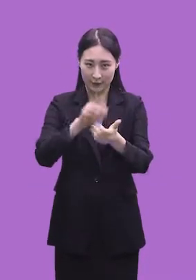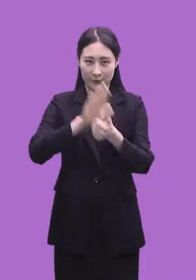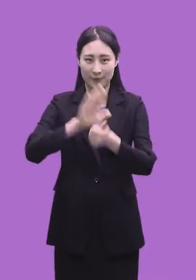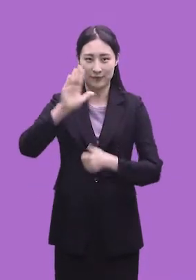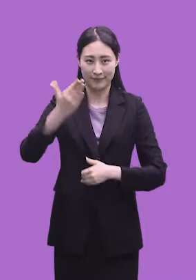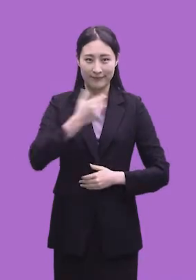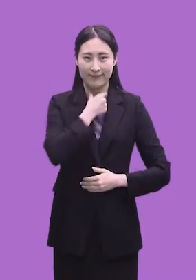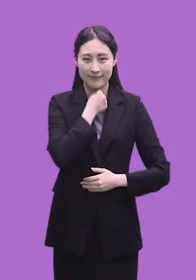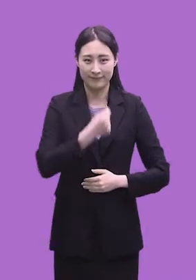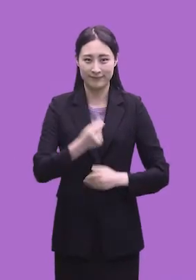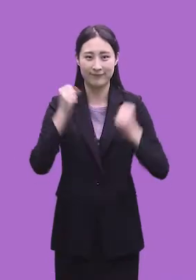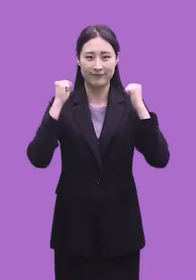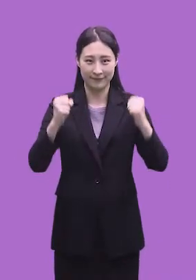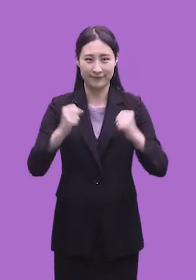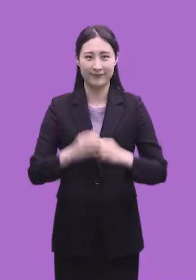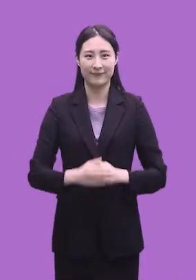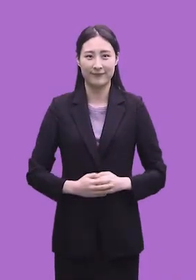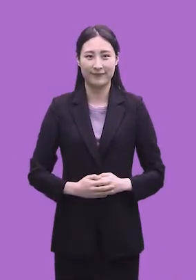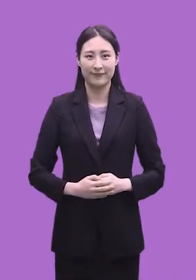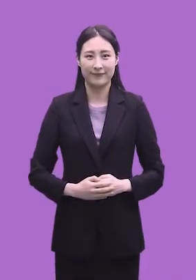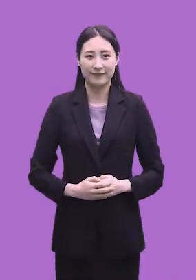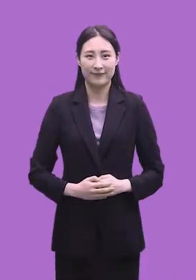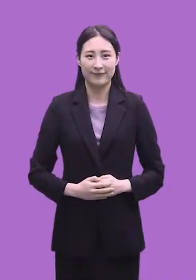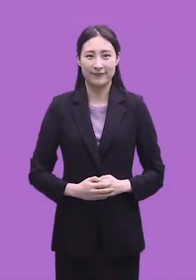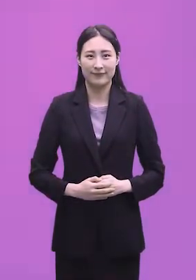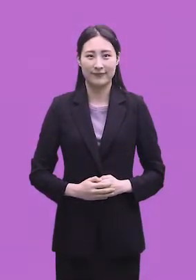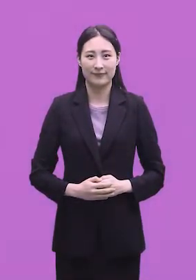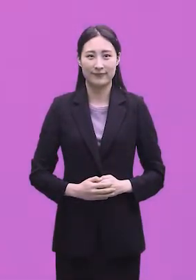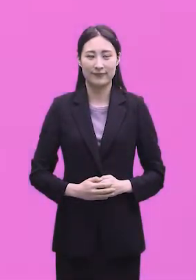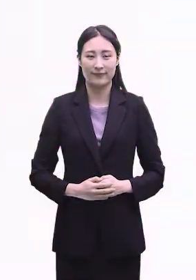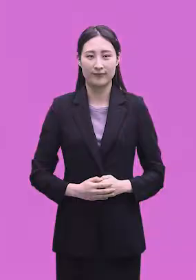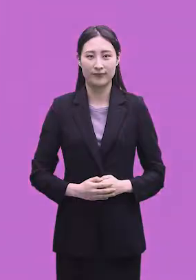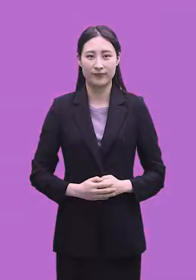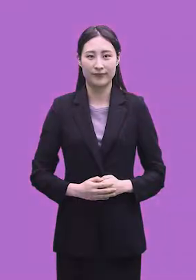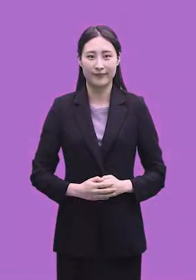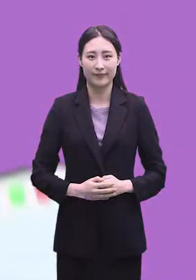보탬이 되길 바랍니다. 취준생 여러분, 힘내세요.